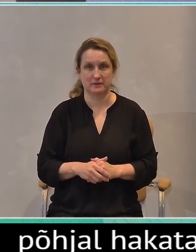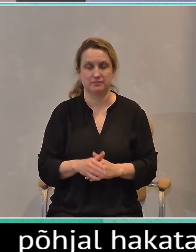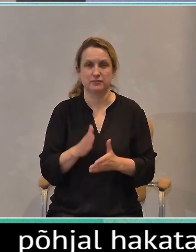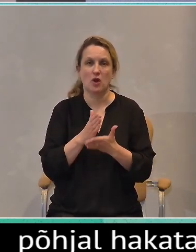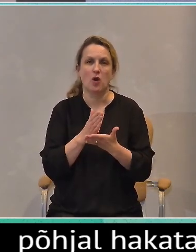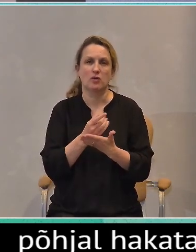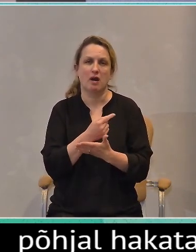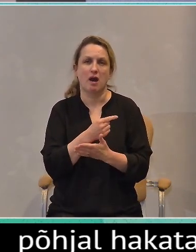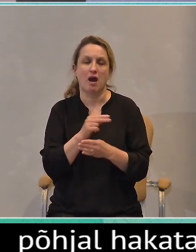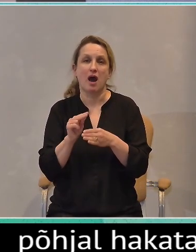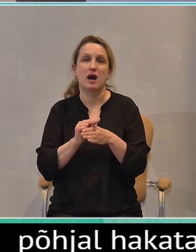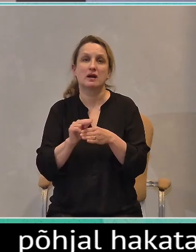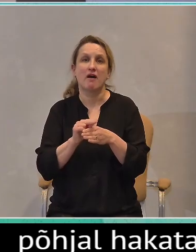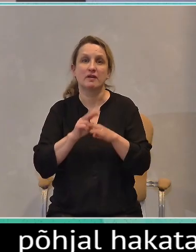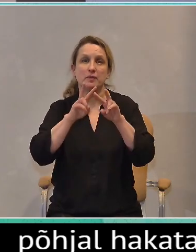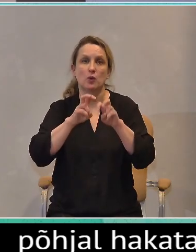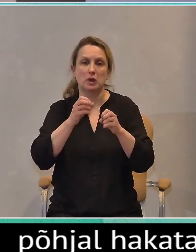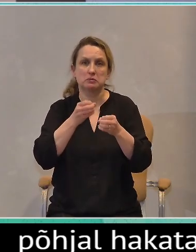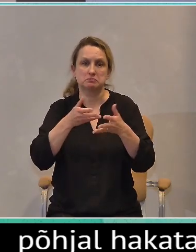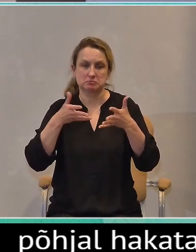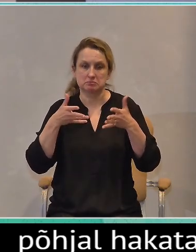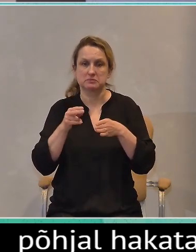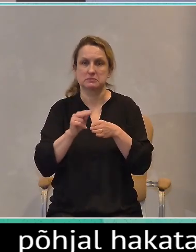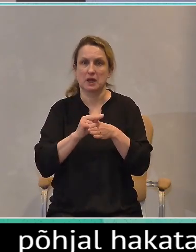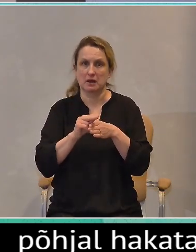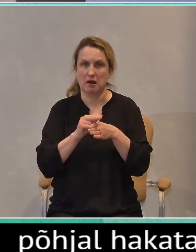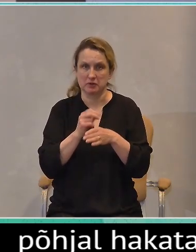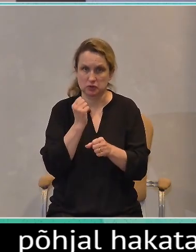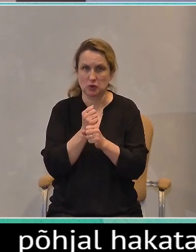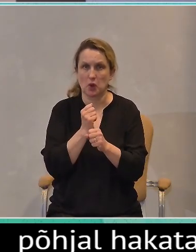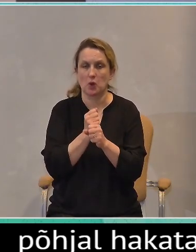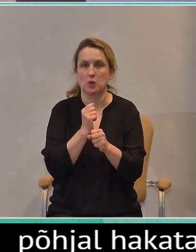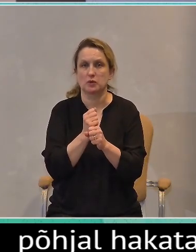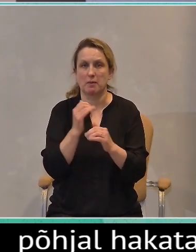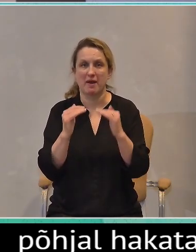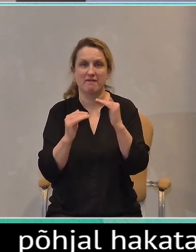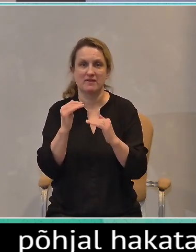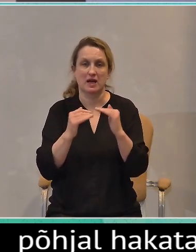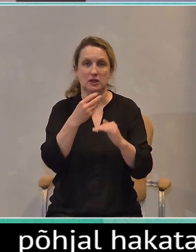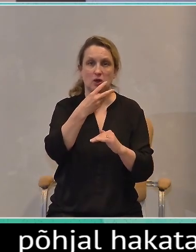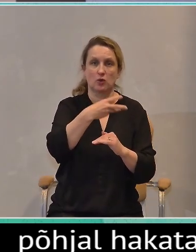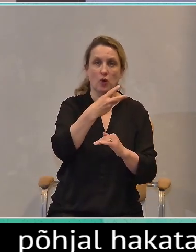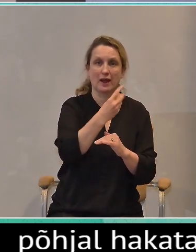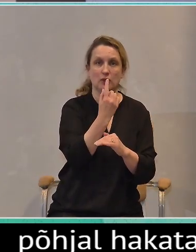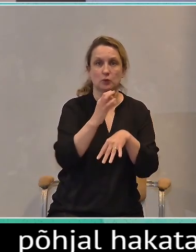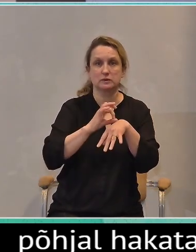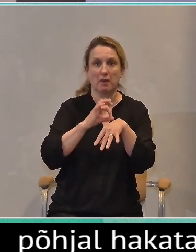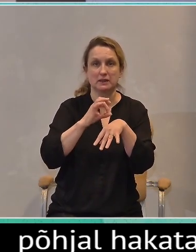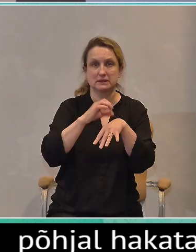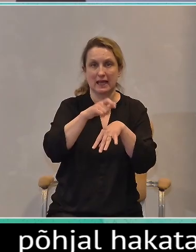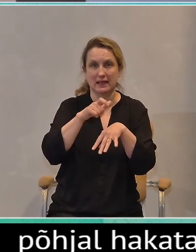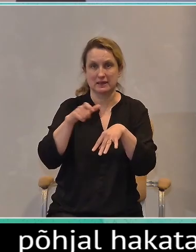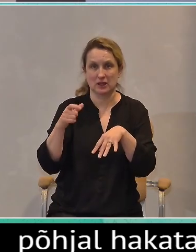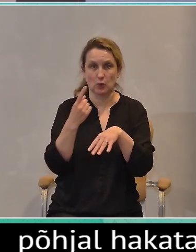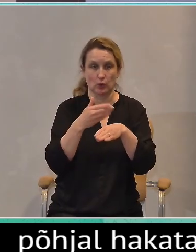kliinilises ravimuuringus näidatud tõesti, et see ravim toimib, kus võrreldi siis 31 patsiendil